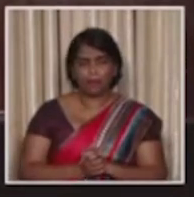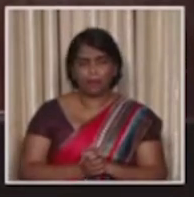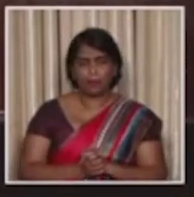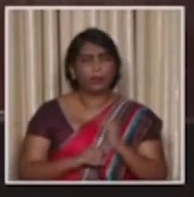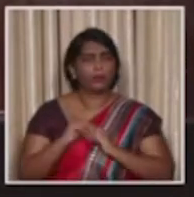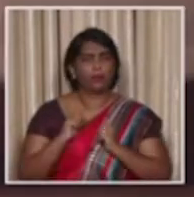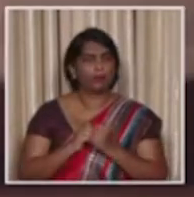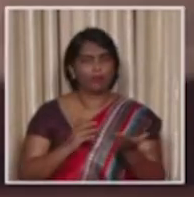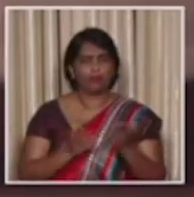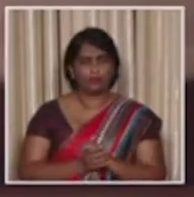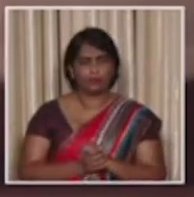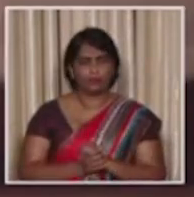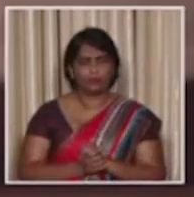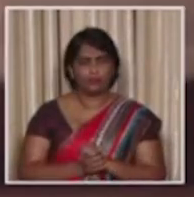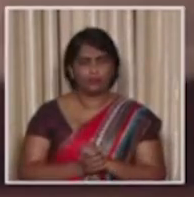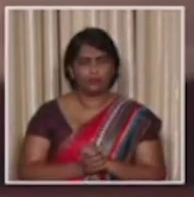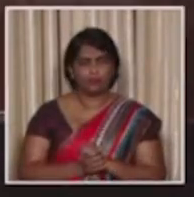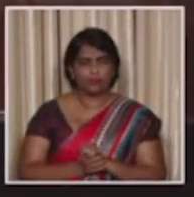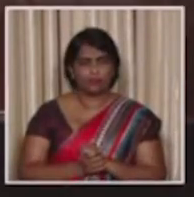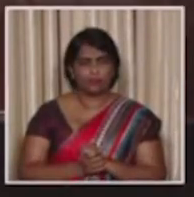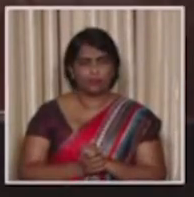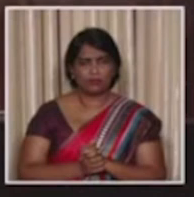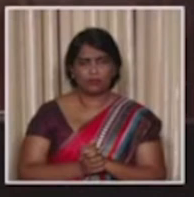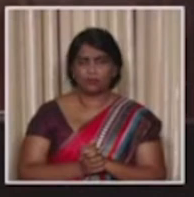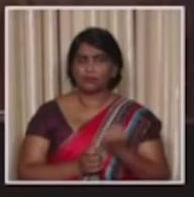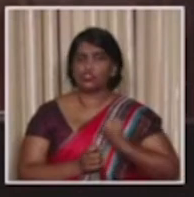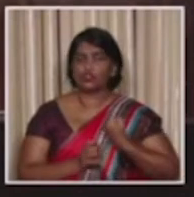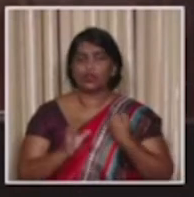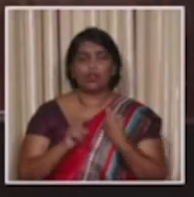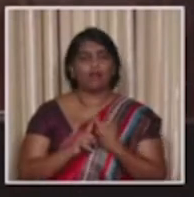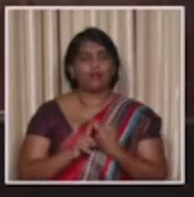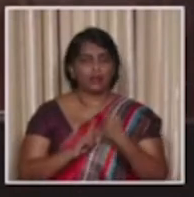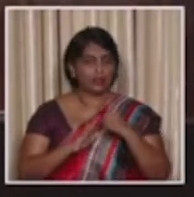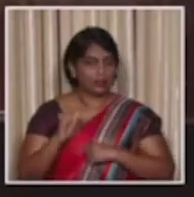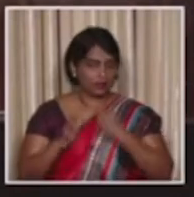වැඩපිළිවෙළ මොකද්ද මේ ඉවත් කරන නිවාස? වෛද්‍ය කාවින්ද ජයවර්ධන මැතිතුමා